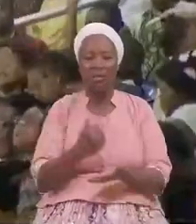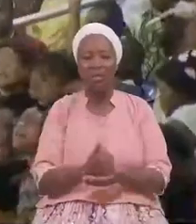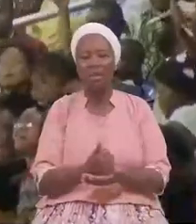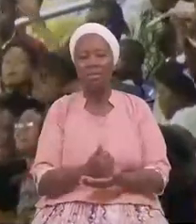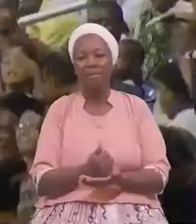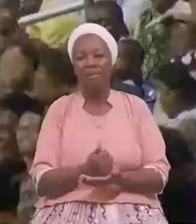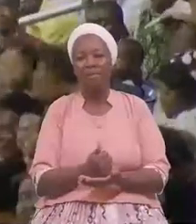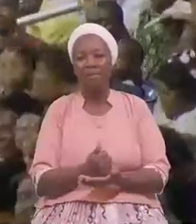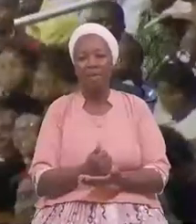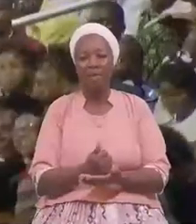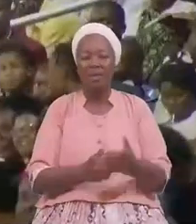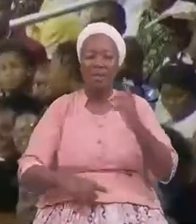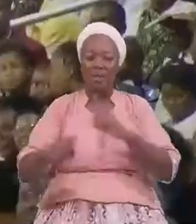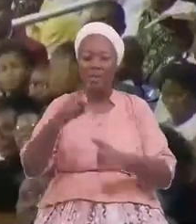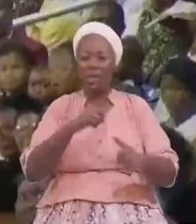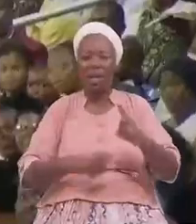Quelqu'un dit Amen.